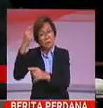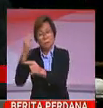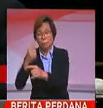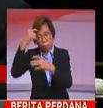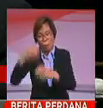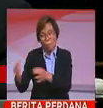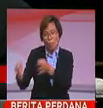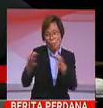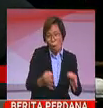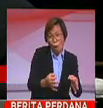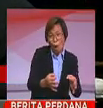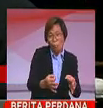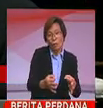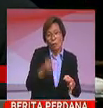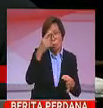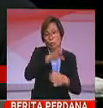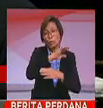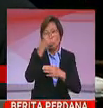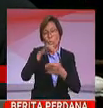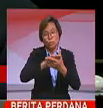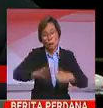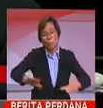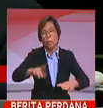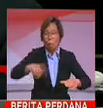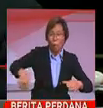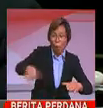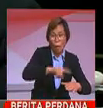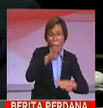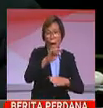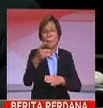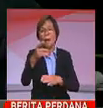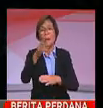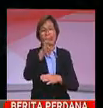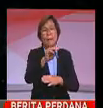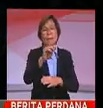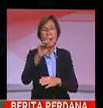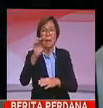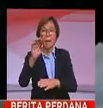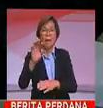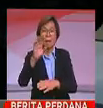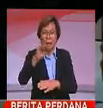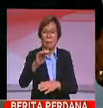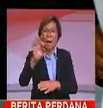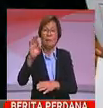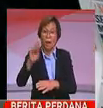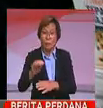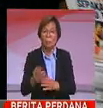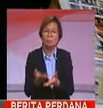keputusan menangguhkan baki saingan bagi keselamatan semua pihak. Terdahulu, MFM mengemukakan rayuan kepada MKN